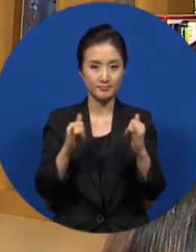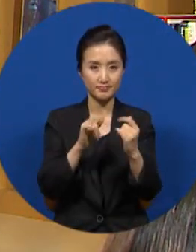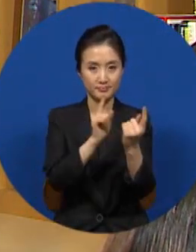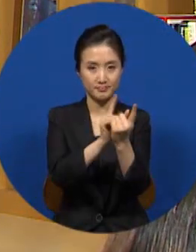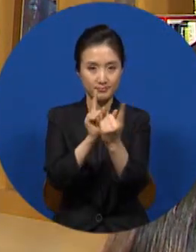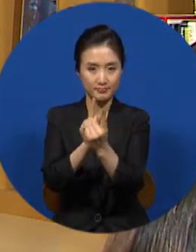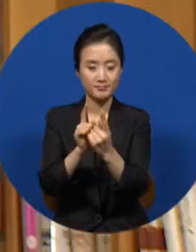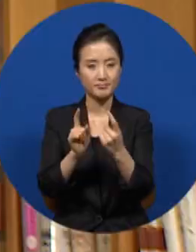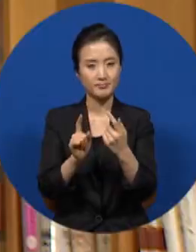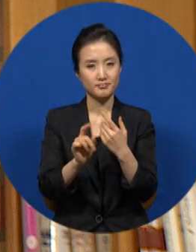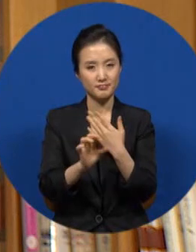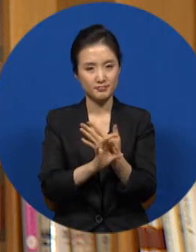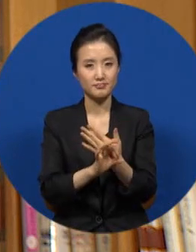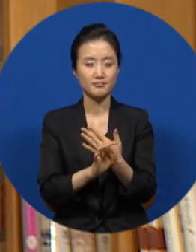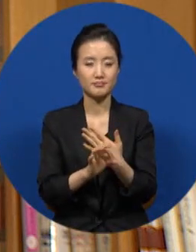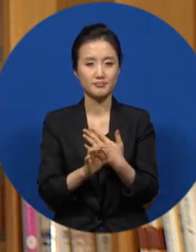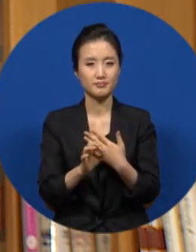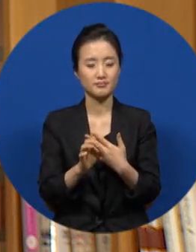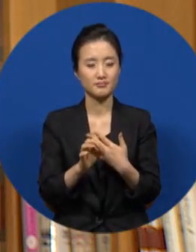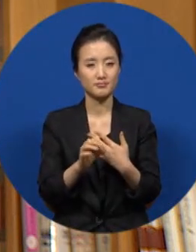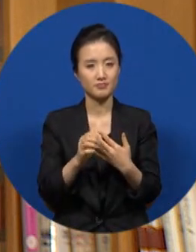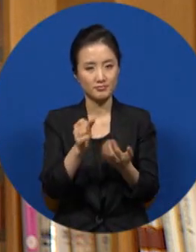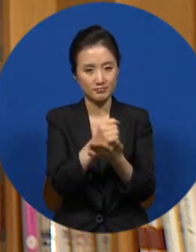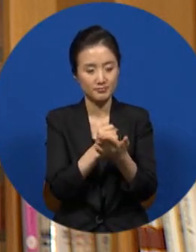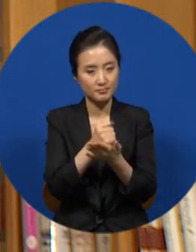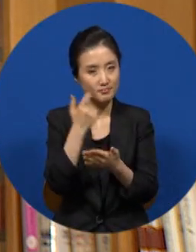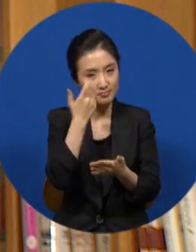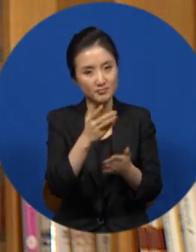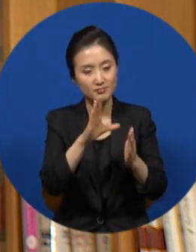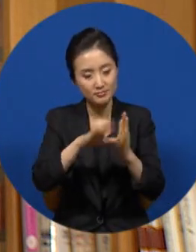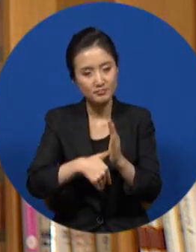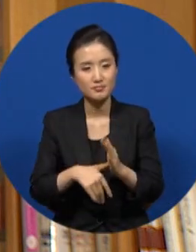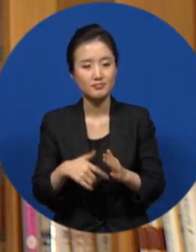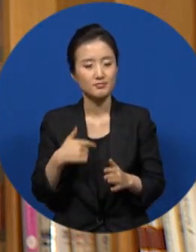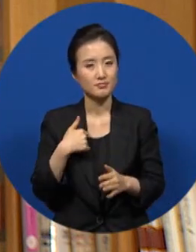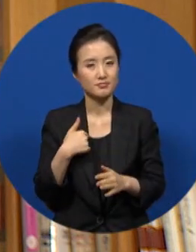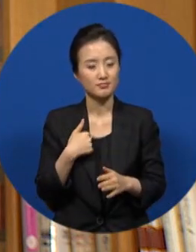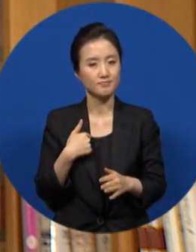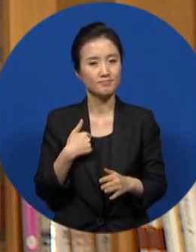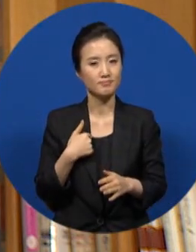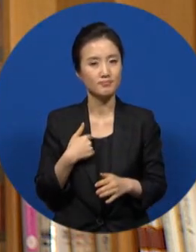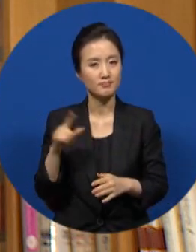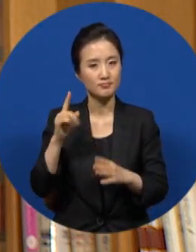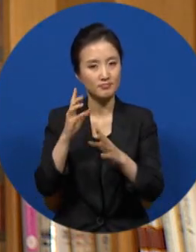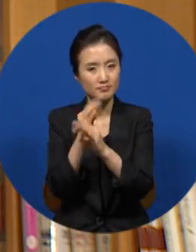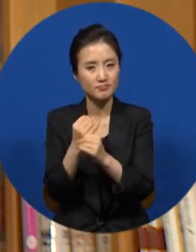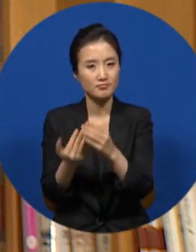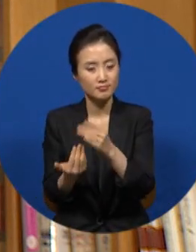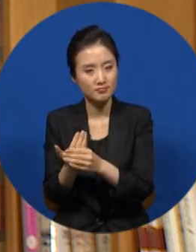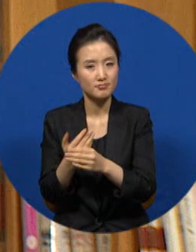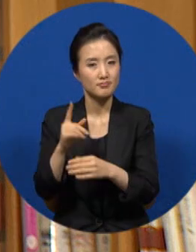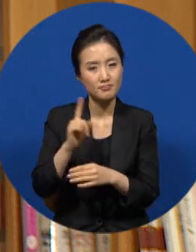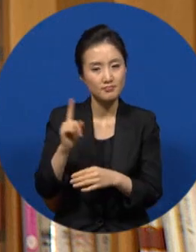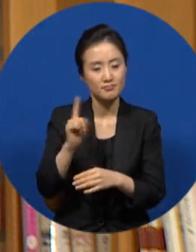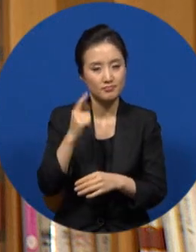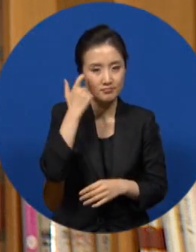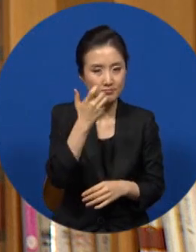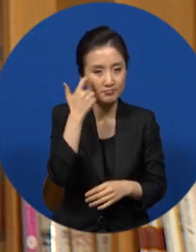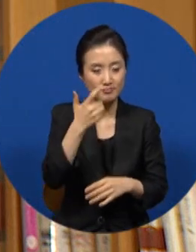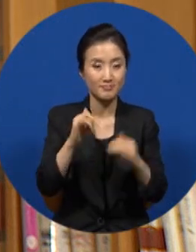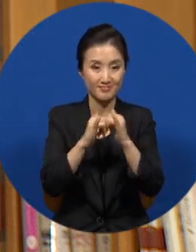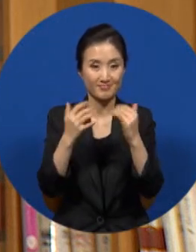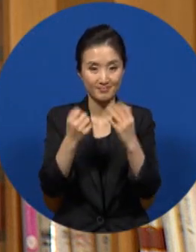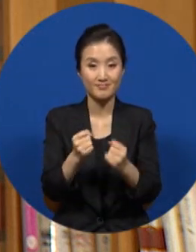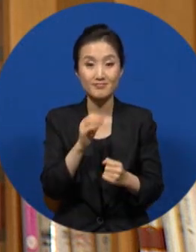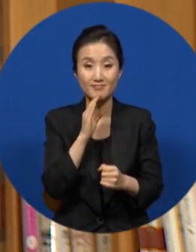구체적으로 어떤 일이 일어나느냐 이걸 알고 싶잖아요. 사실은 명리 원전에는 없습니다. 그러니까 명리 원전에 없는데 그거를